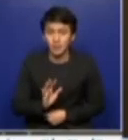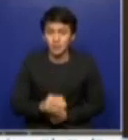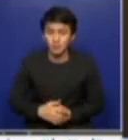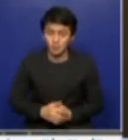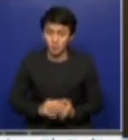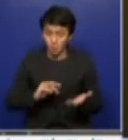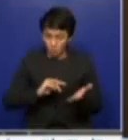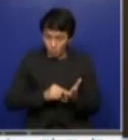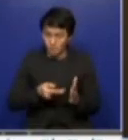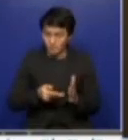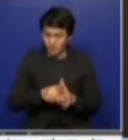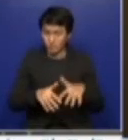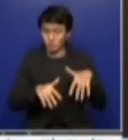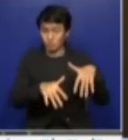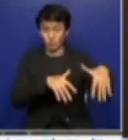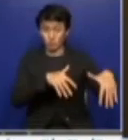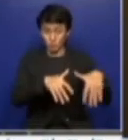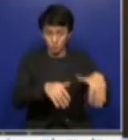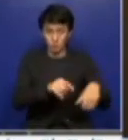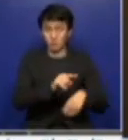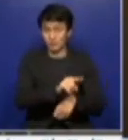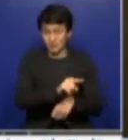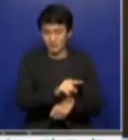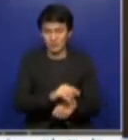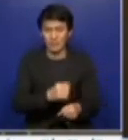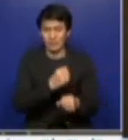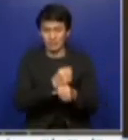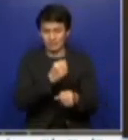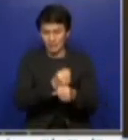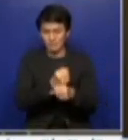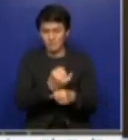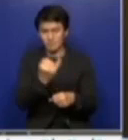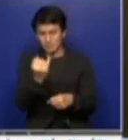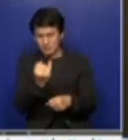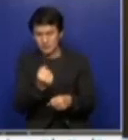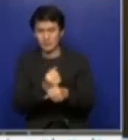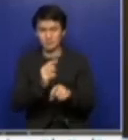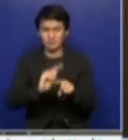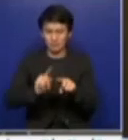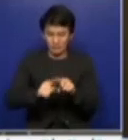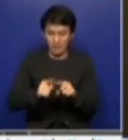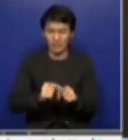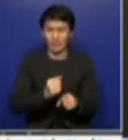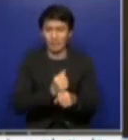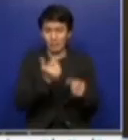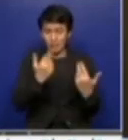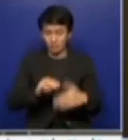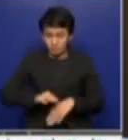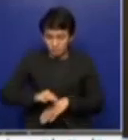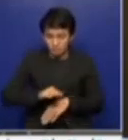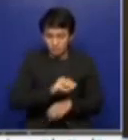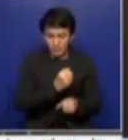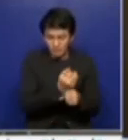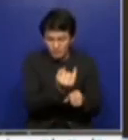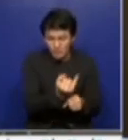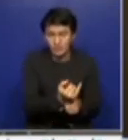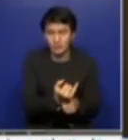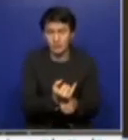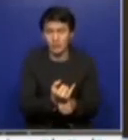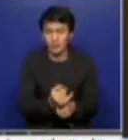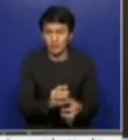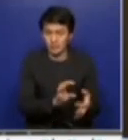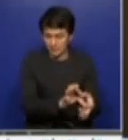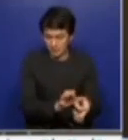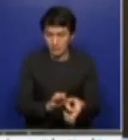ที่ดำเนินการในสิ่งที่ไม่สมควรเกิดขึ้นกับขบวนเสด็จอย่าง